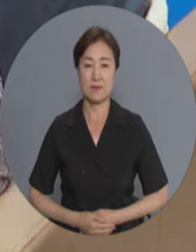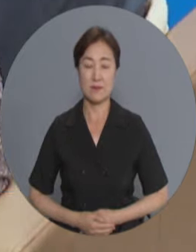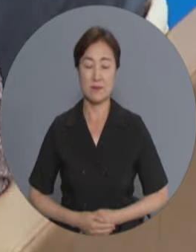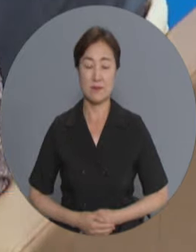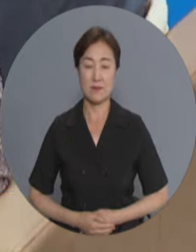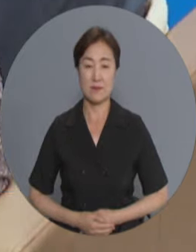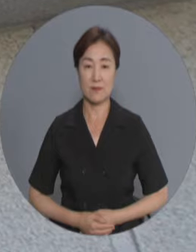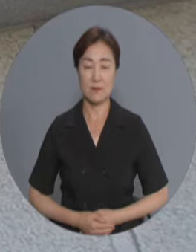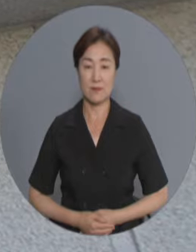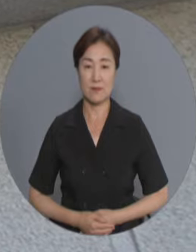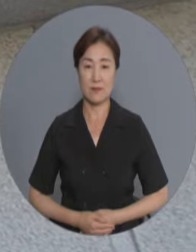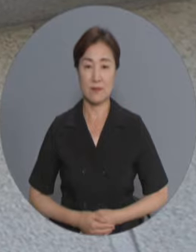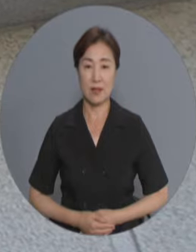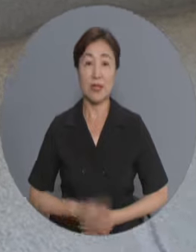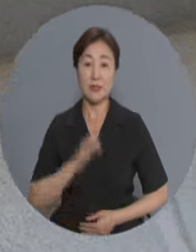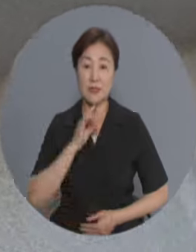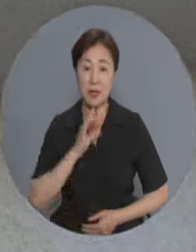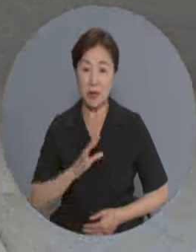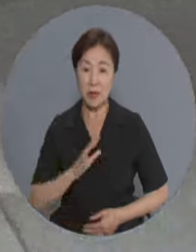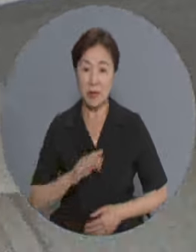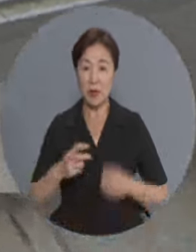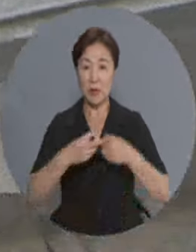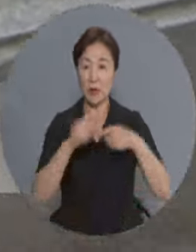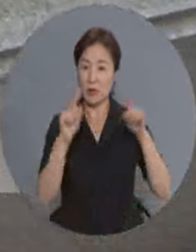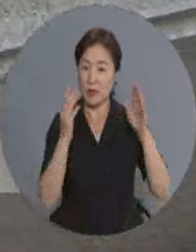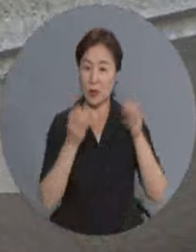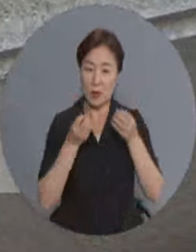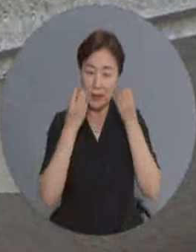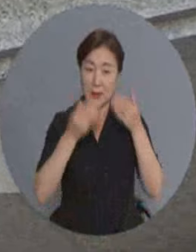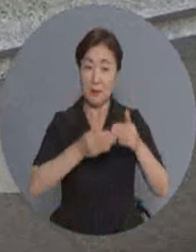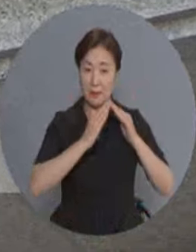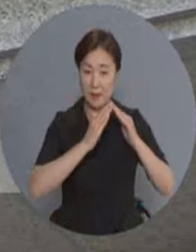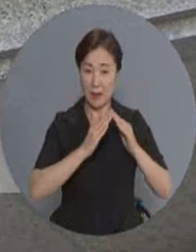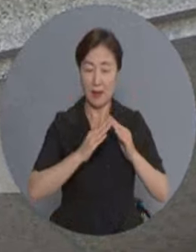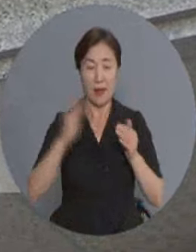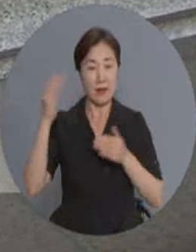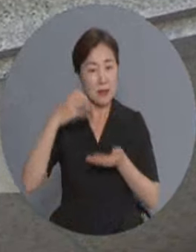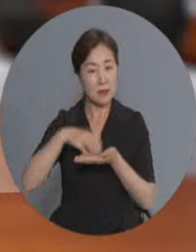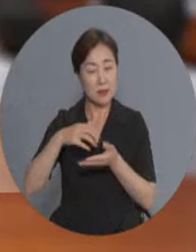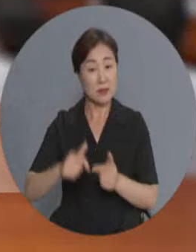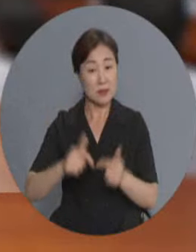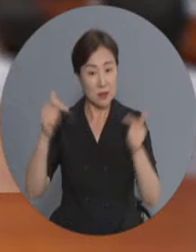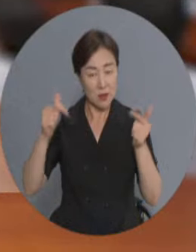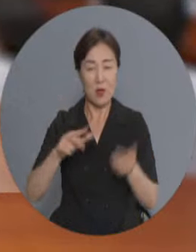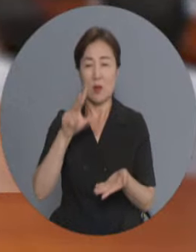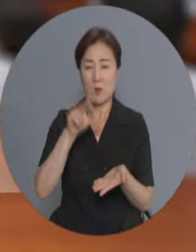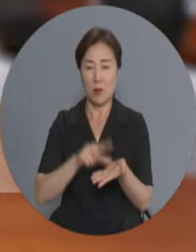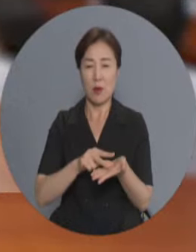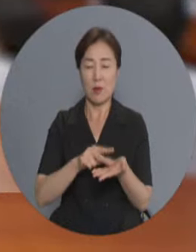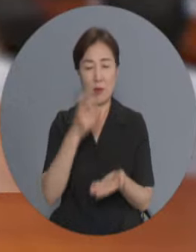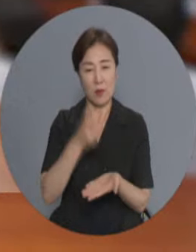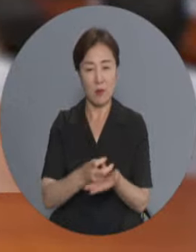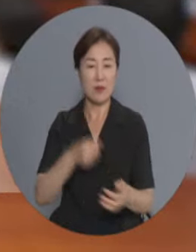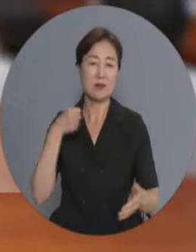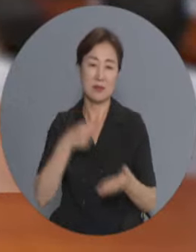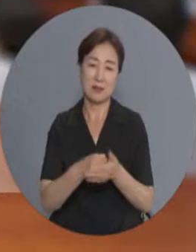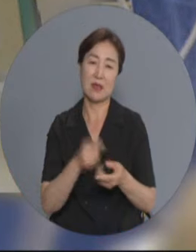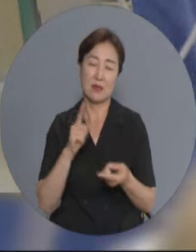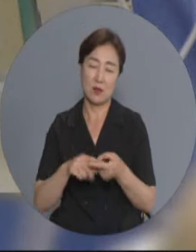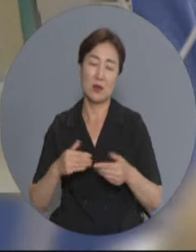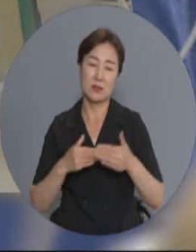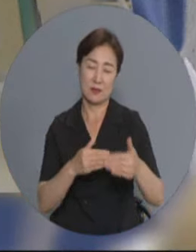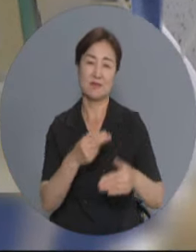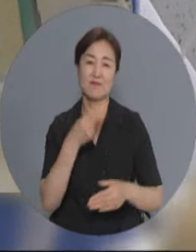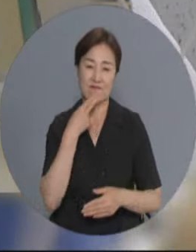있습니다. 다만 의대 신설이나 입학 정원 증가 문제가 법률에 정해진 대로 절차에 의해 진행될